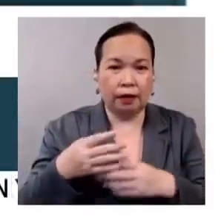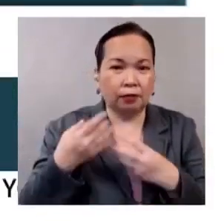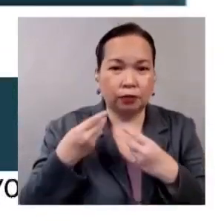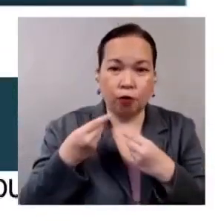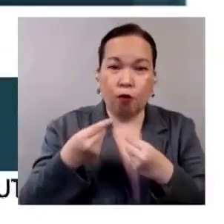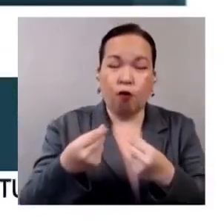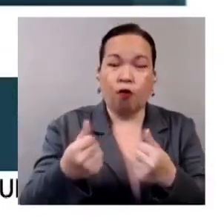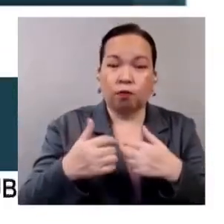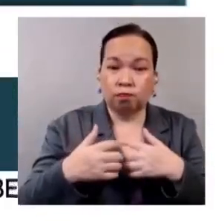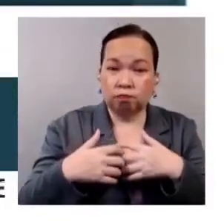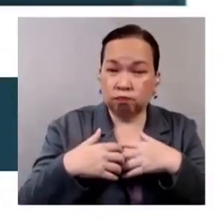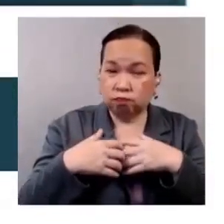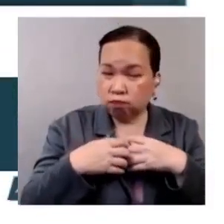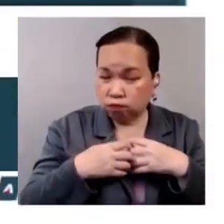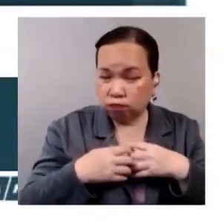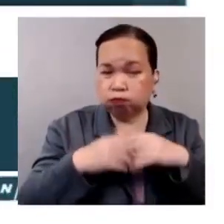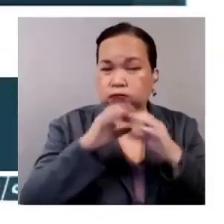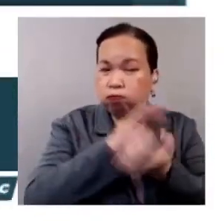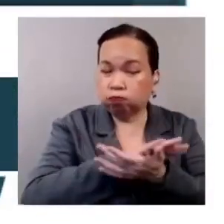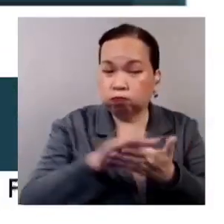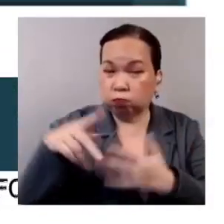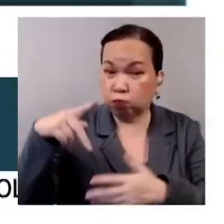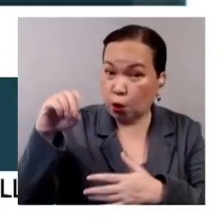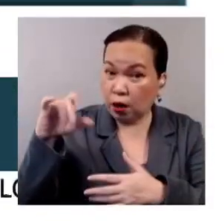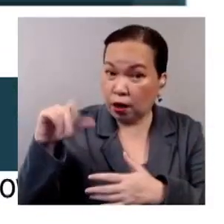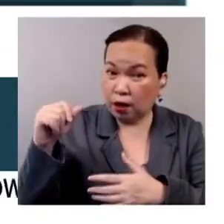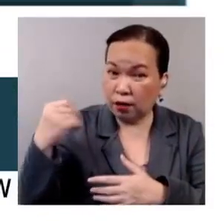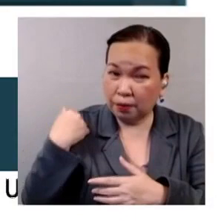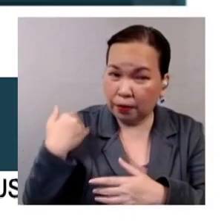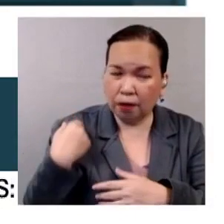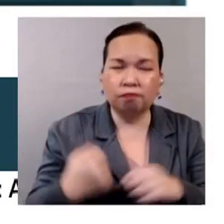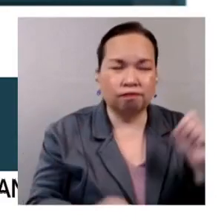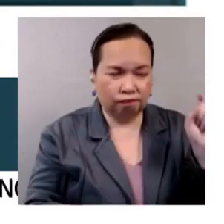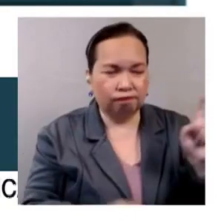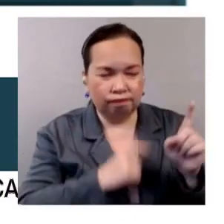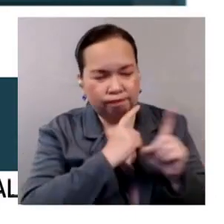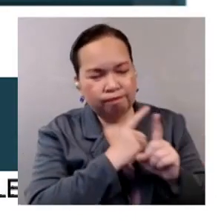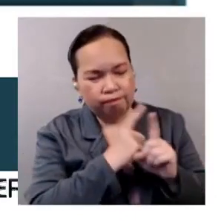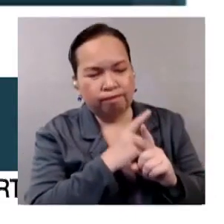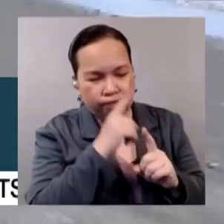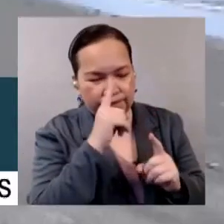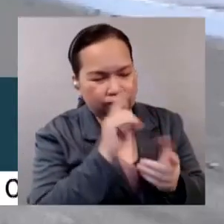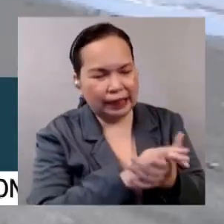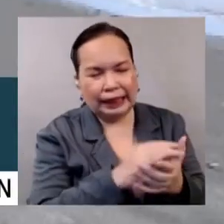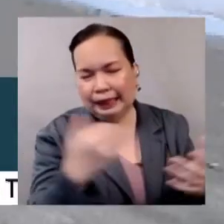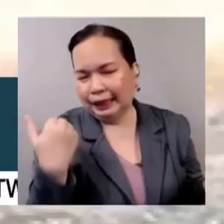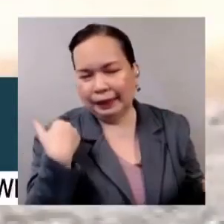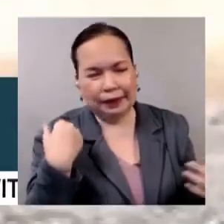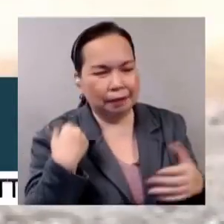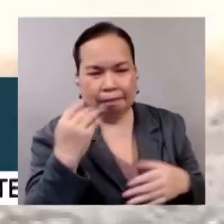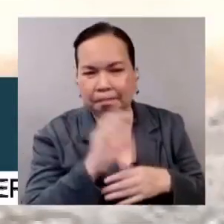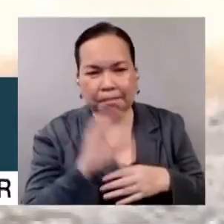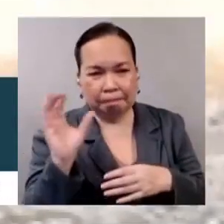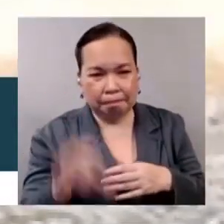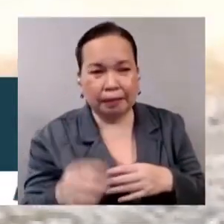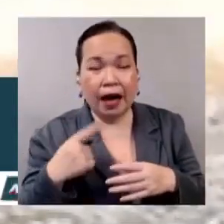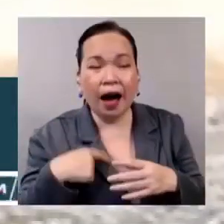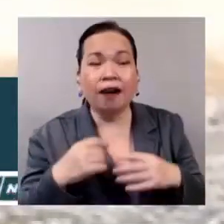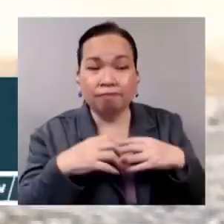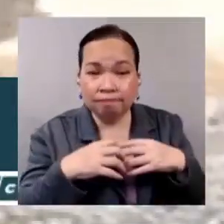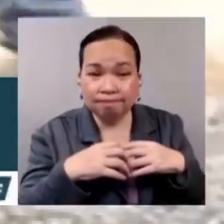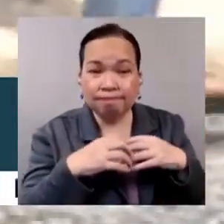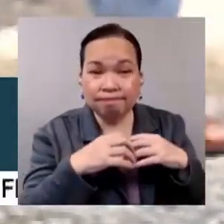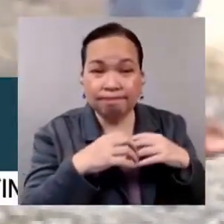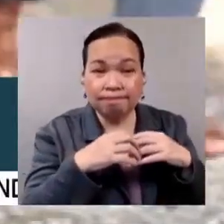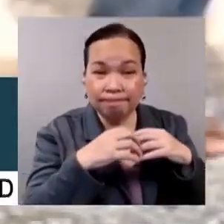Bayan ng Pola. Tama po ba? Tama po, Stanley. Hindi okay. pa kasi kami full recovery. And nandun kami sa recovery po. Habang